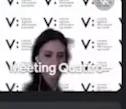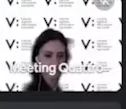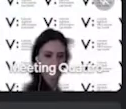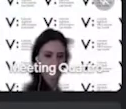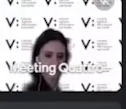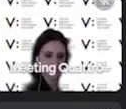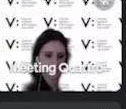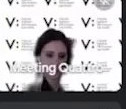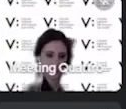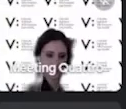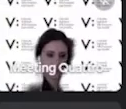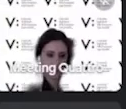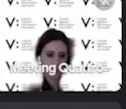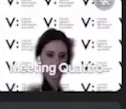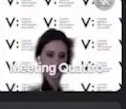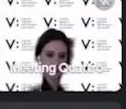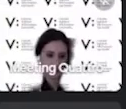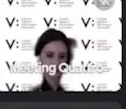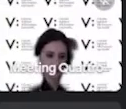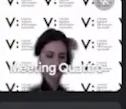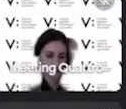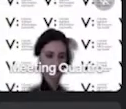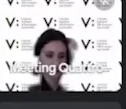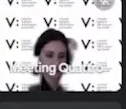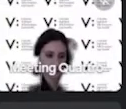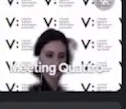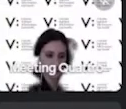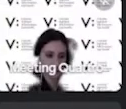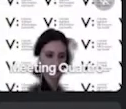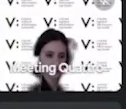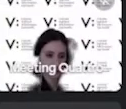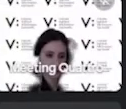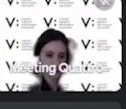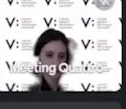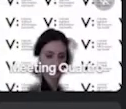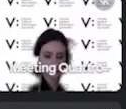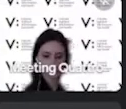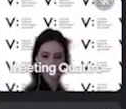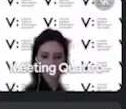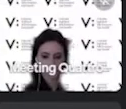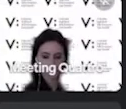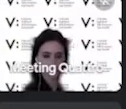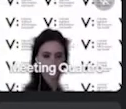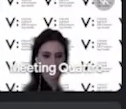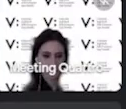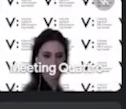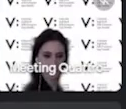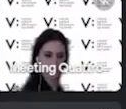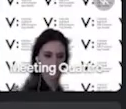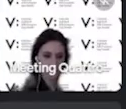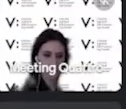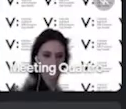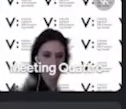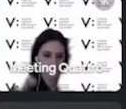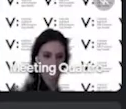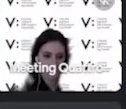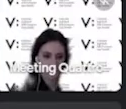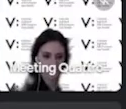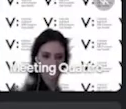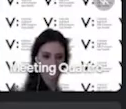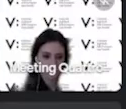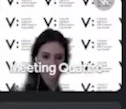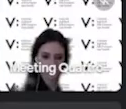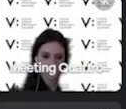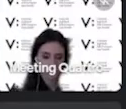una volta il fatto che comunque sono corsi che afferiscono a giurisprudenza, quindi partiamo sempre da una base giuridica con un